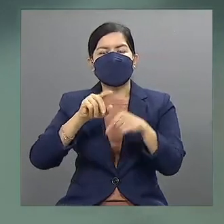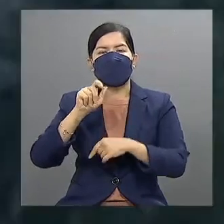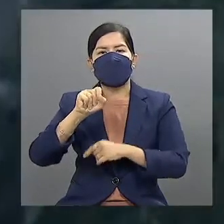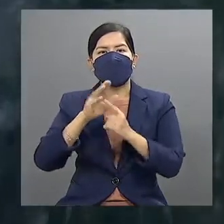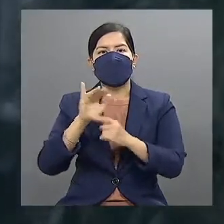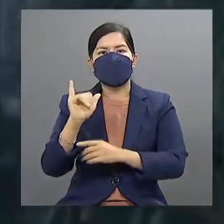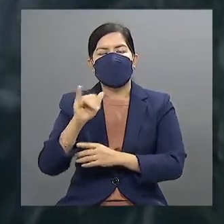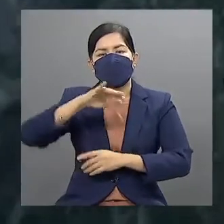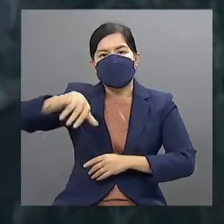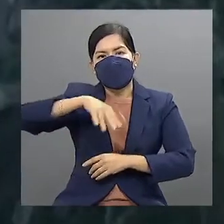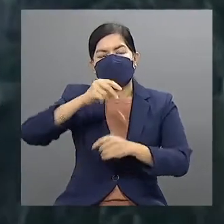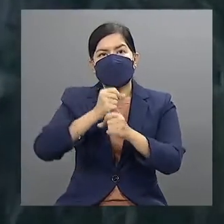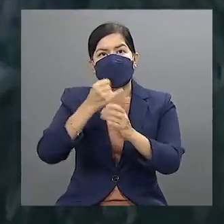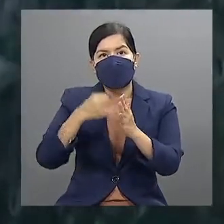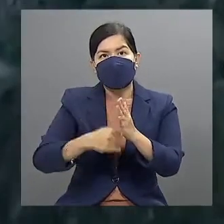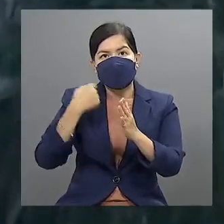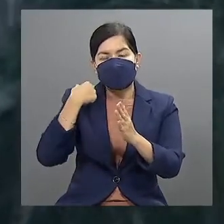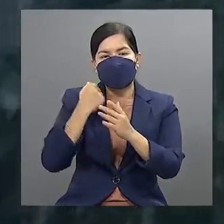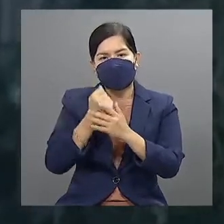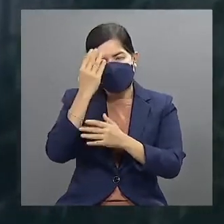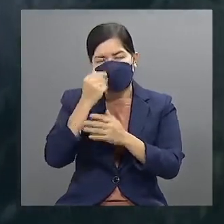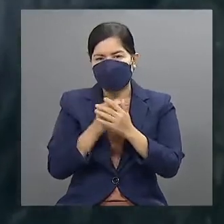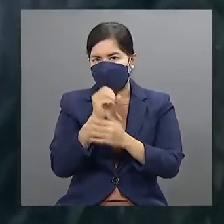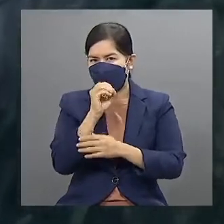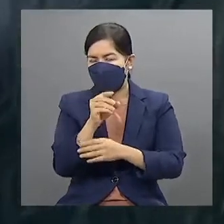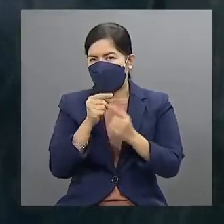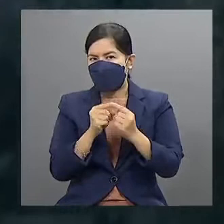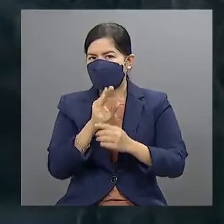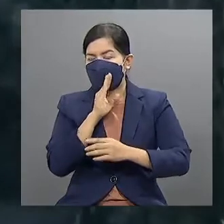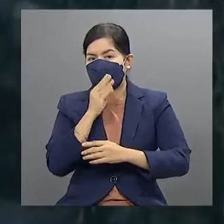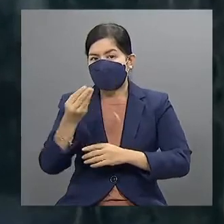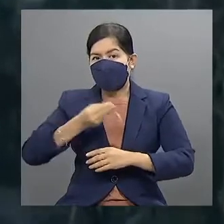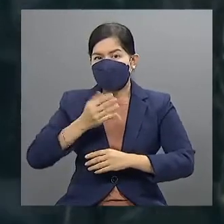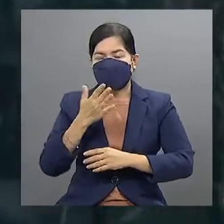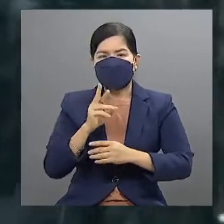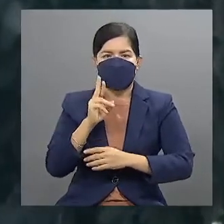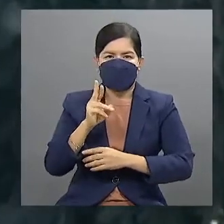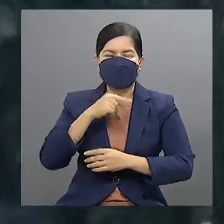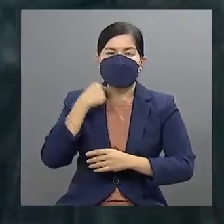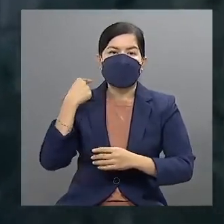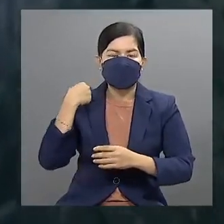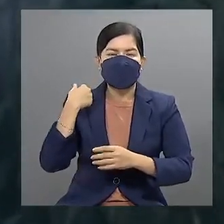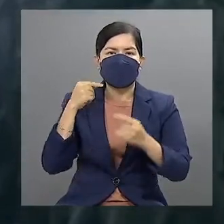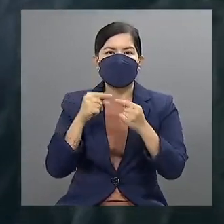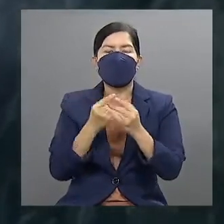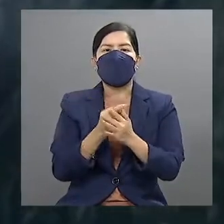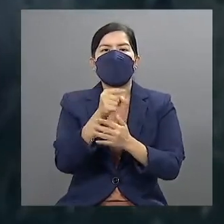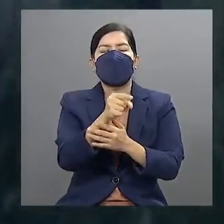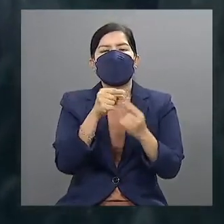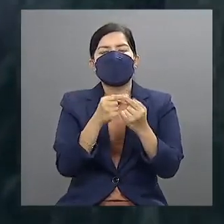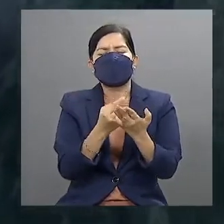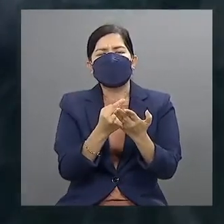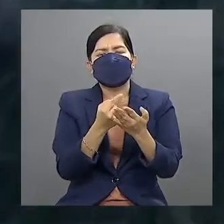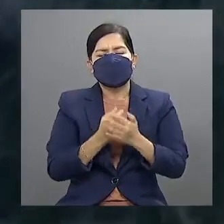กันกันโชคโดยขู่ว่าจะฆ่าและร่วมกันกักขังหน่วงเหนียวกักขังผู้อื่นหรือกระทำด้วยประการ